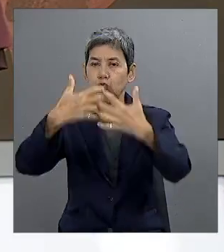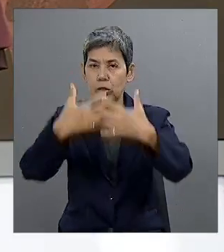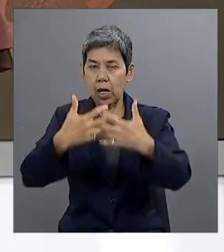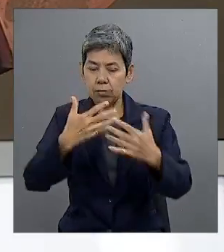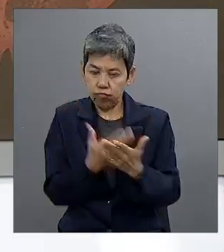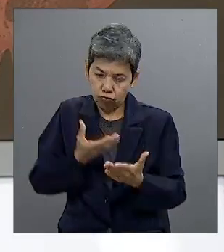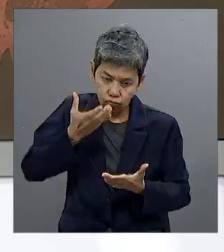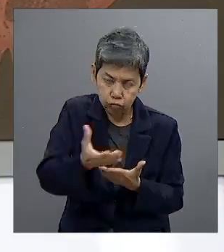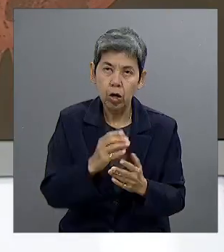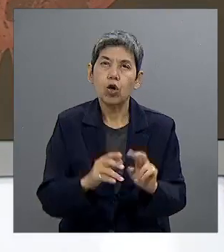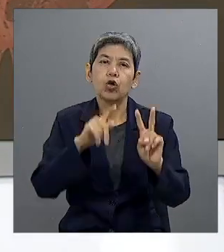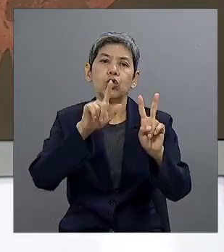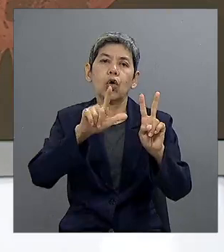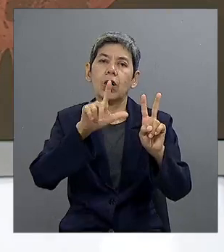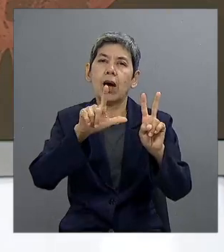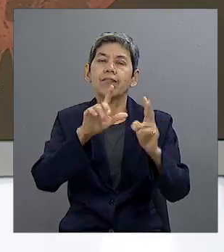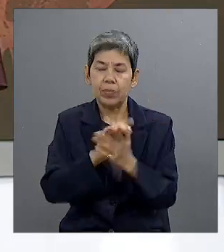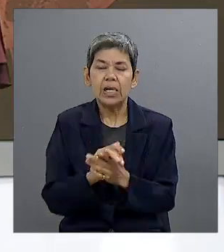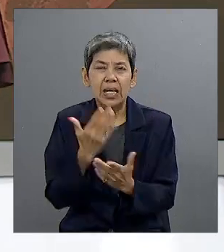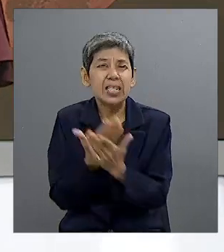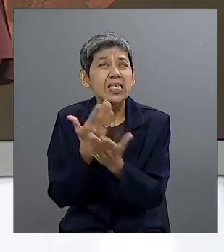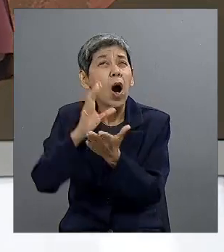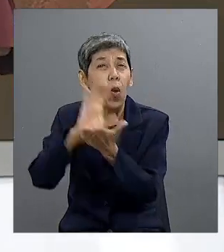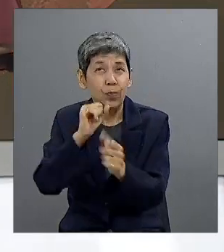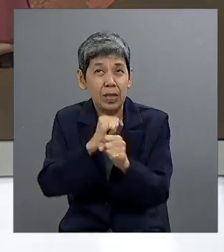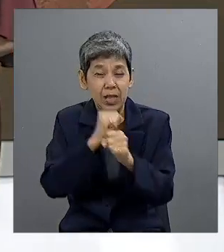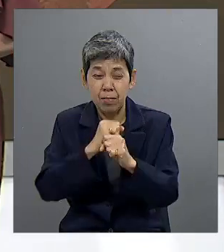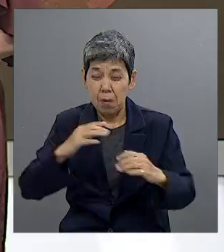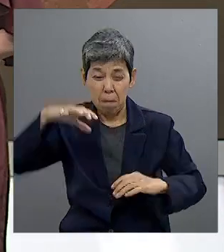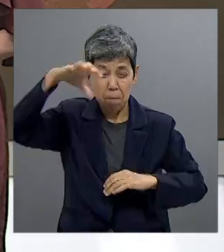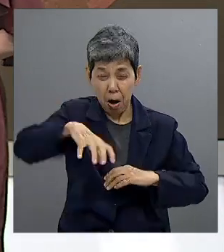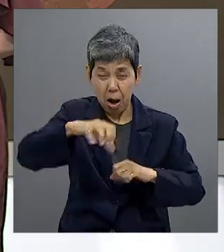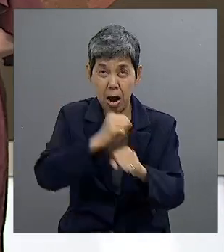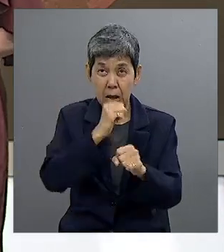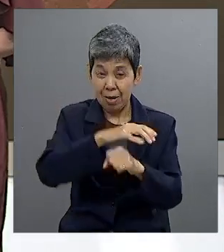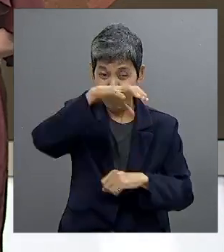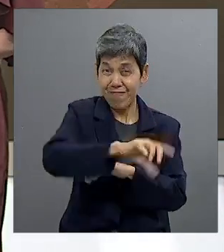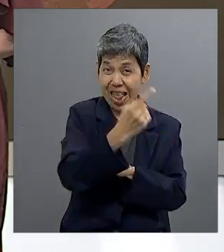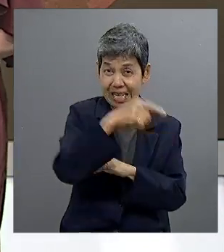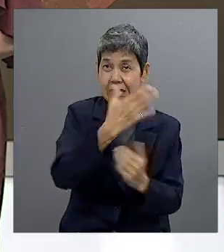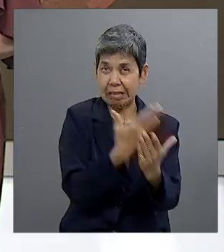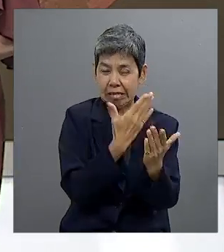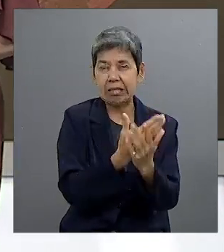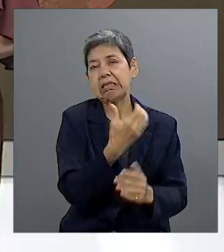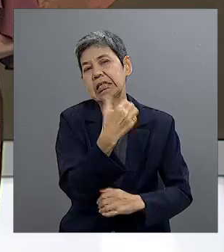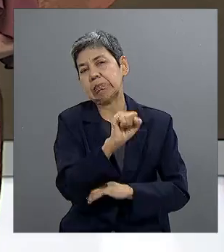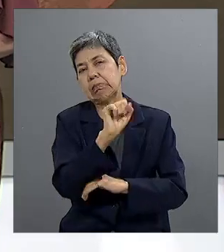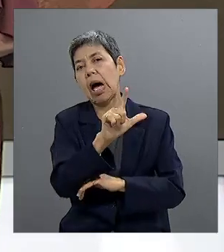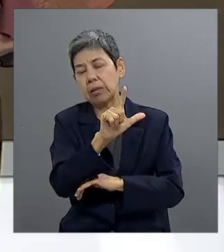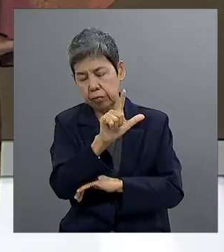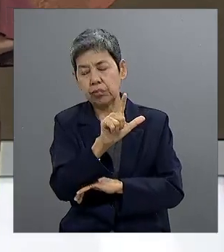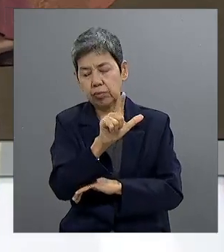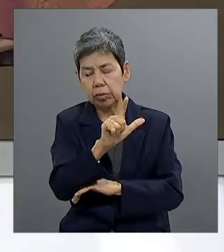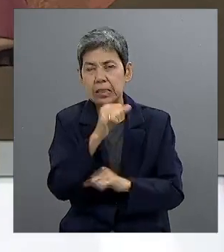ไป 2ล้านบาทแต่ว่างบประมาณในการก่อสร้างเนี่ยถ้าเป็นหลังแรกนะคะต้องใช้งบประมาณถึง 10ล้านบาทนี่ทำได้